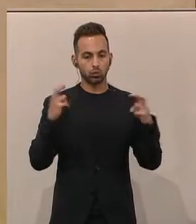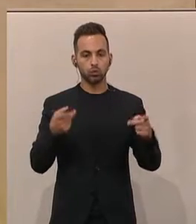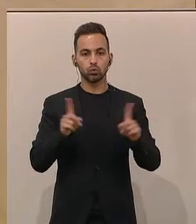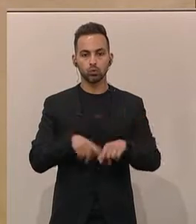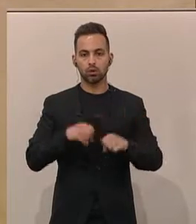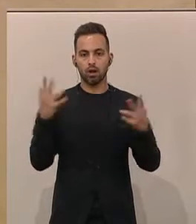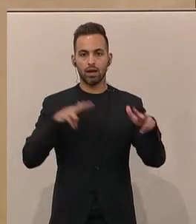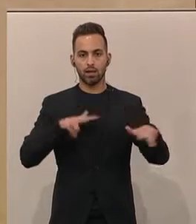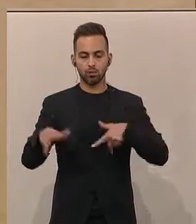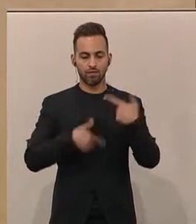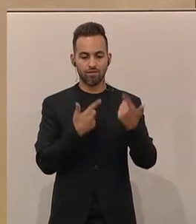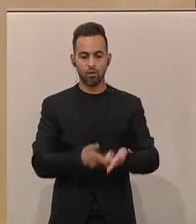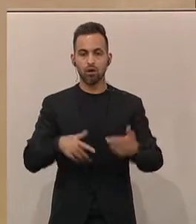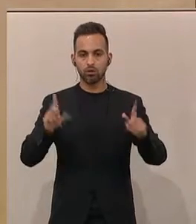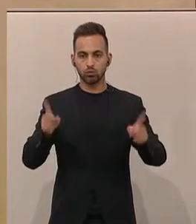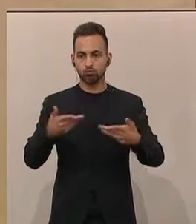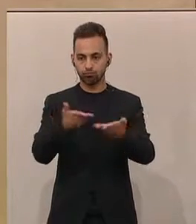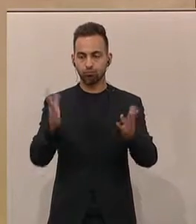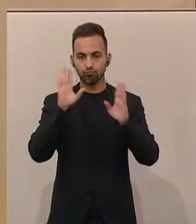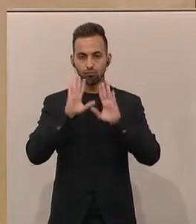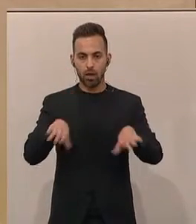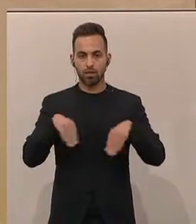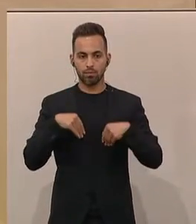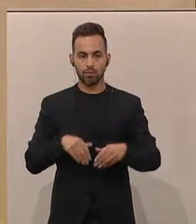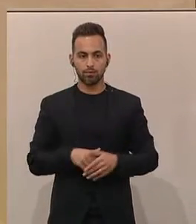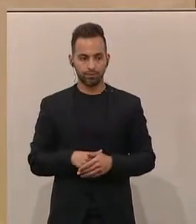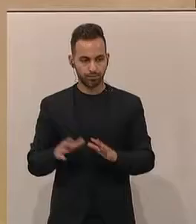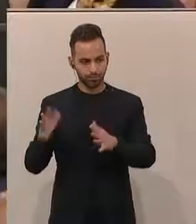natürlich auch die Regierungsvorlage anzunehmen.